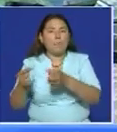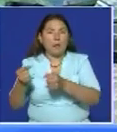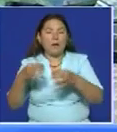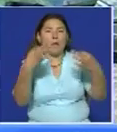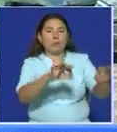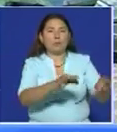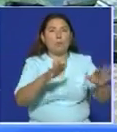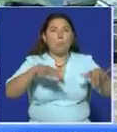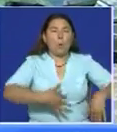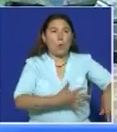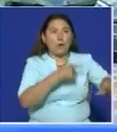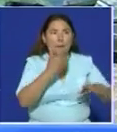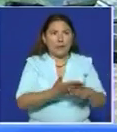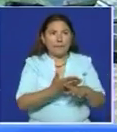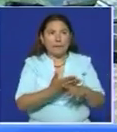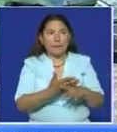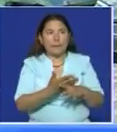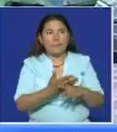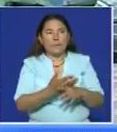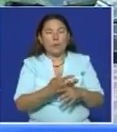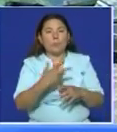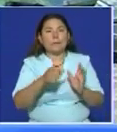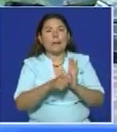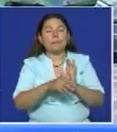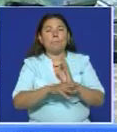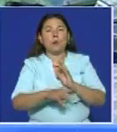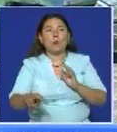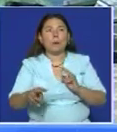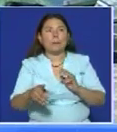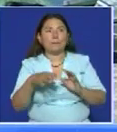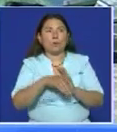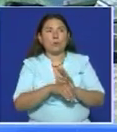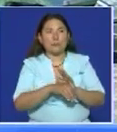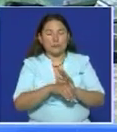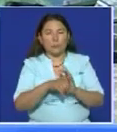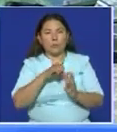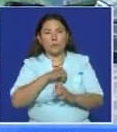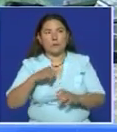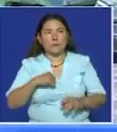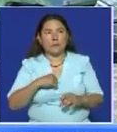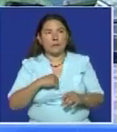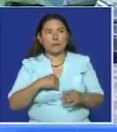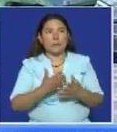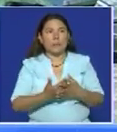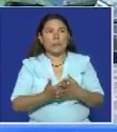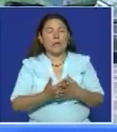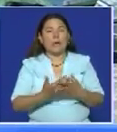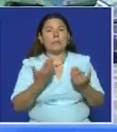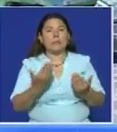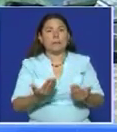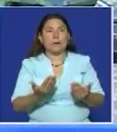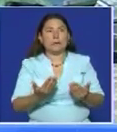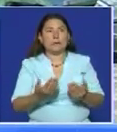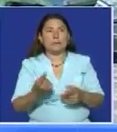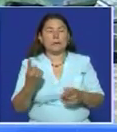Үкіметке келген залалды болдырмадық, 36 миллиондай. Оған біздің инспекцияның өзінің күшімен осы айналдырған